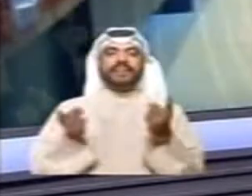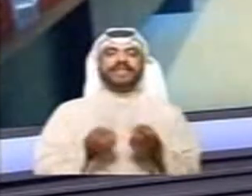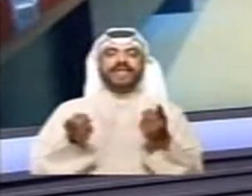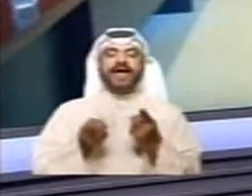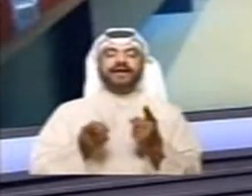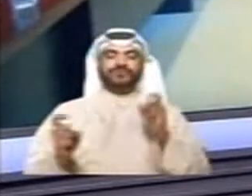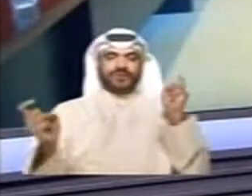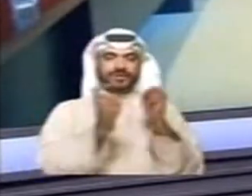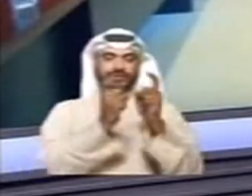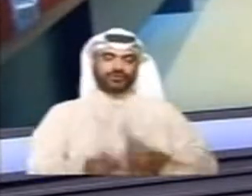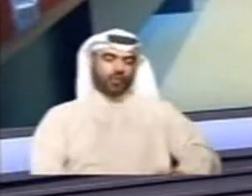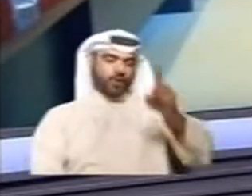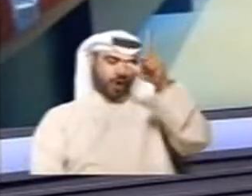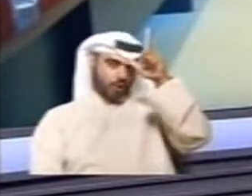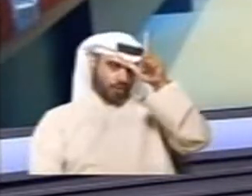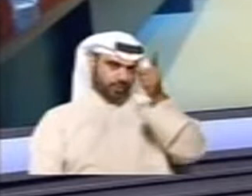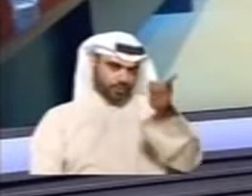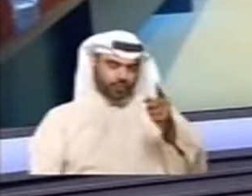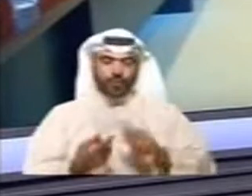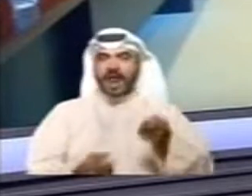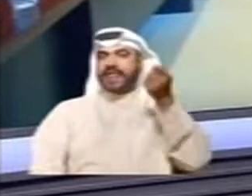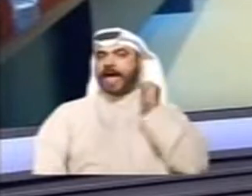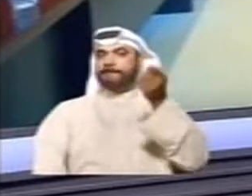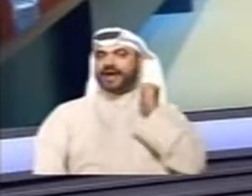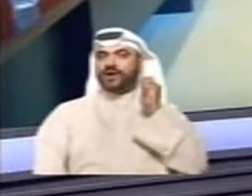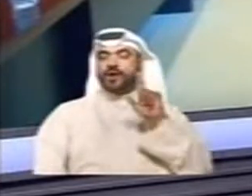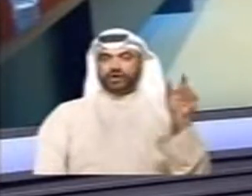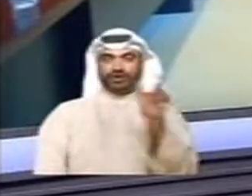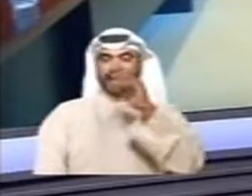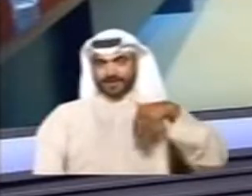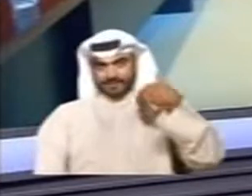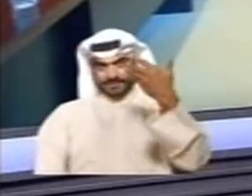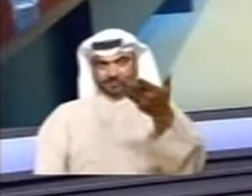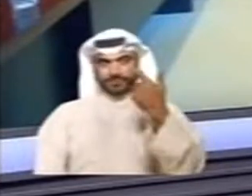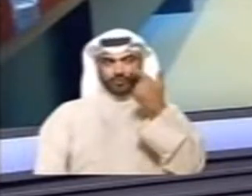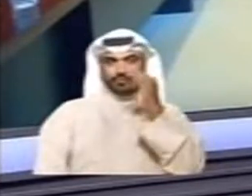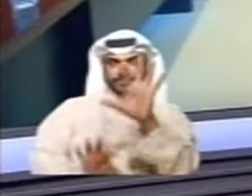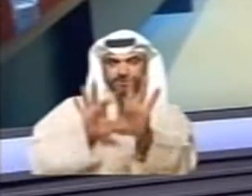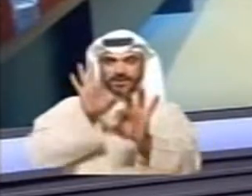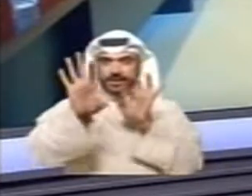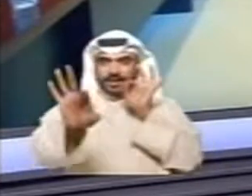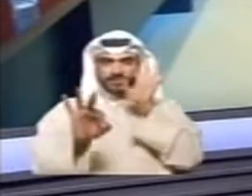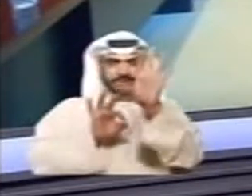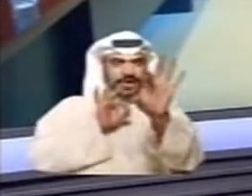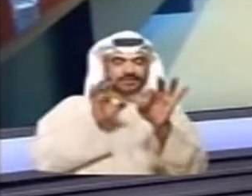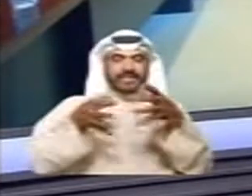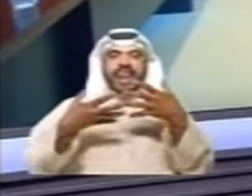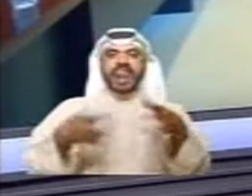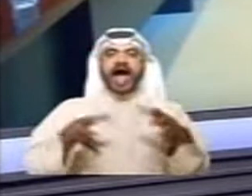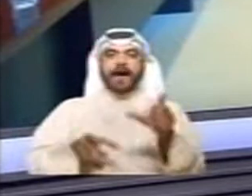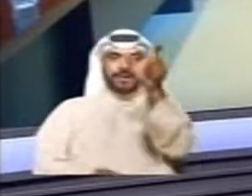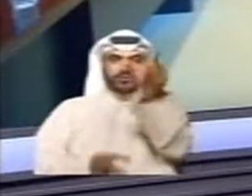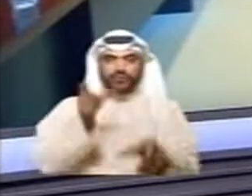الأردن والكاميرون على التوالي في الثلث الأخير من الشهر الجاري. تباينت ردود الأفعال حول اختيارات المدرب الصربي